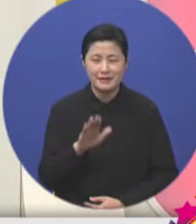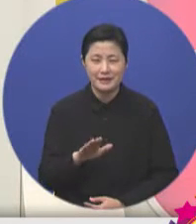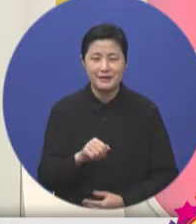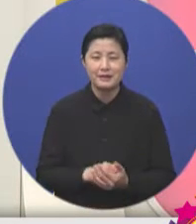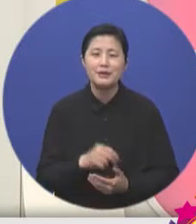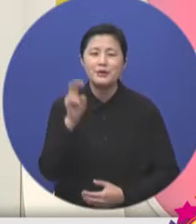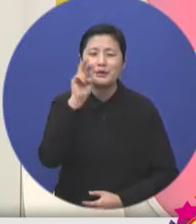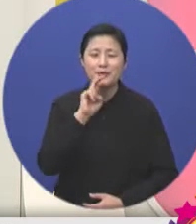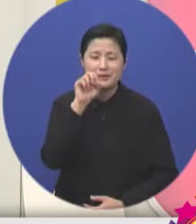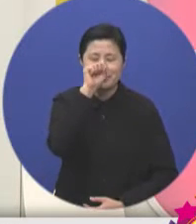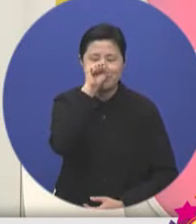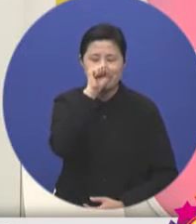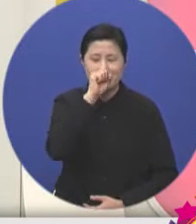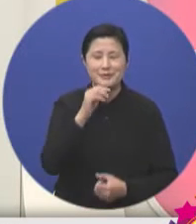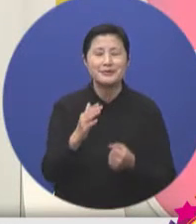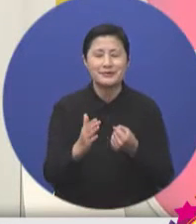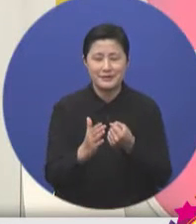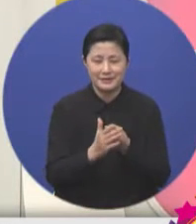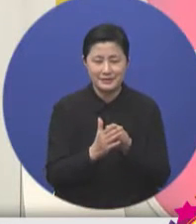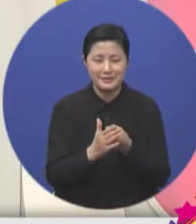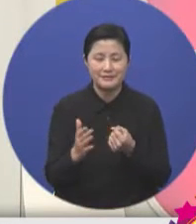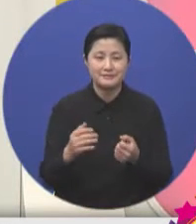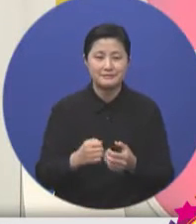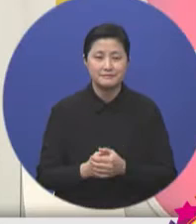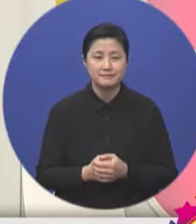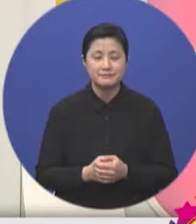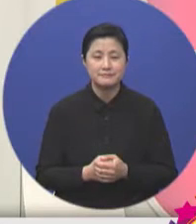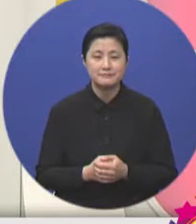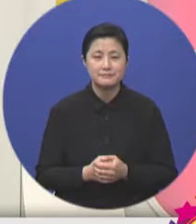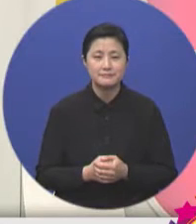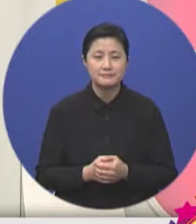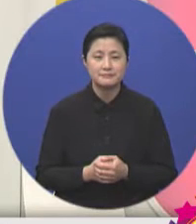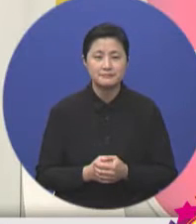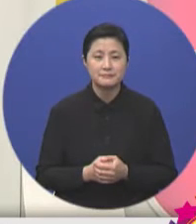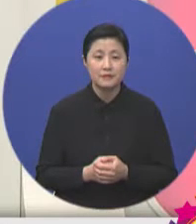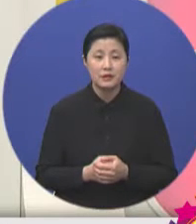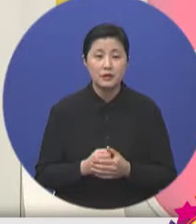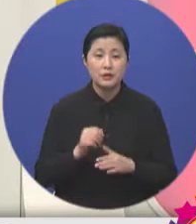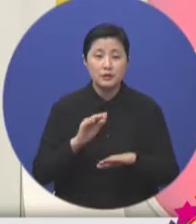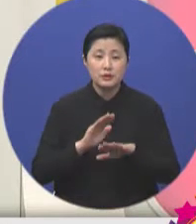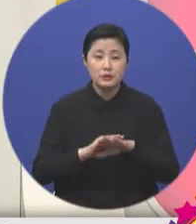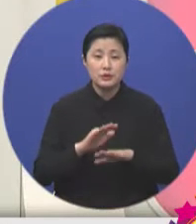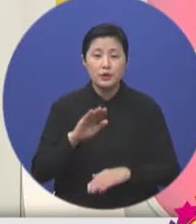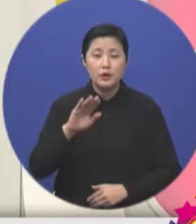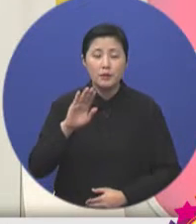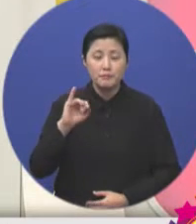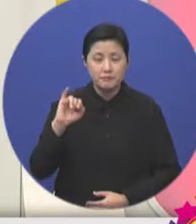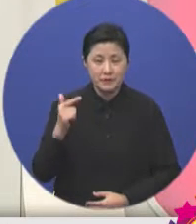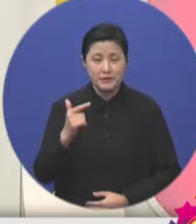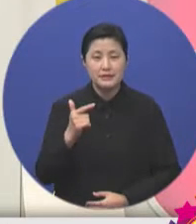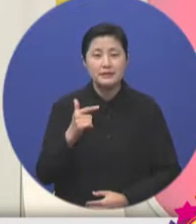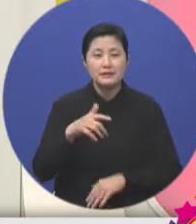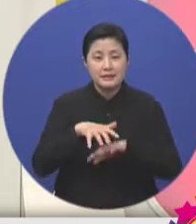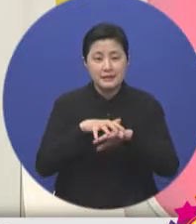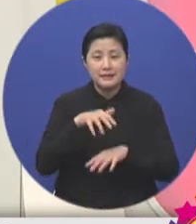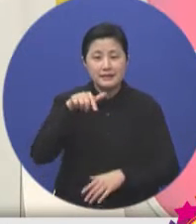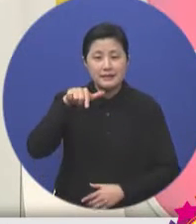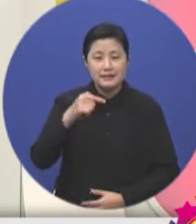노래가 좋아서. 노래가 좋아요. 네. 네. 그러시구나. 네. 또 손빈의 그물이란 노래도 참 좋습니다,